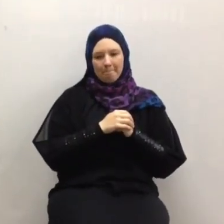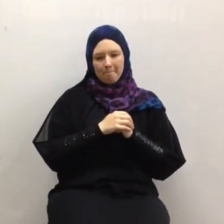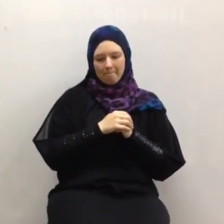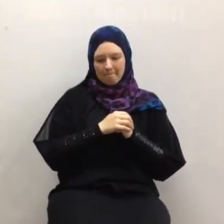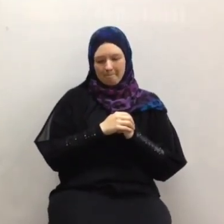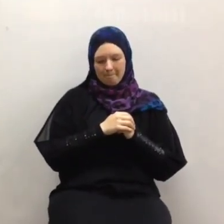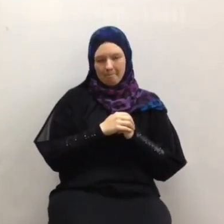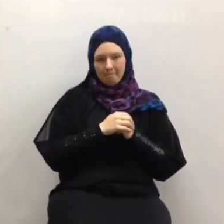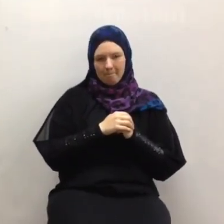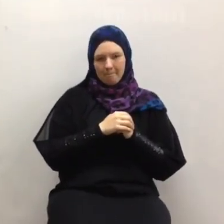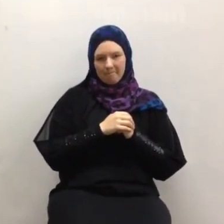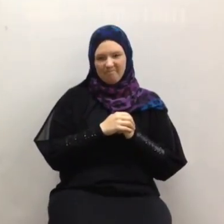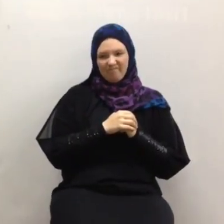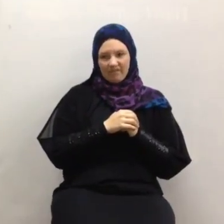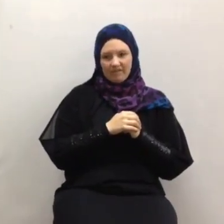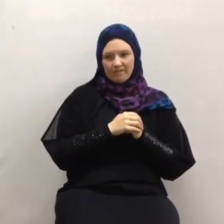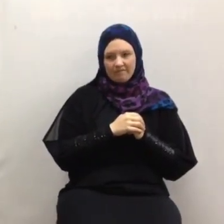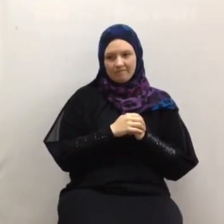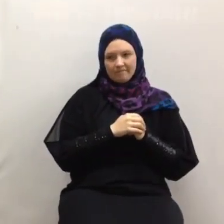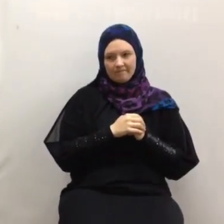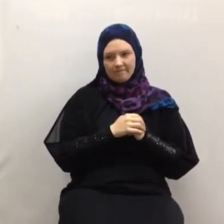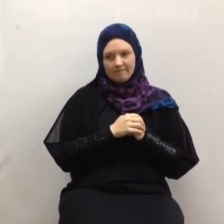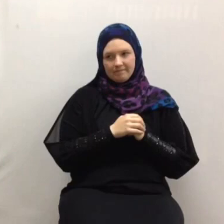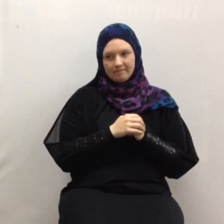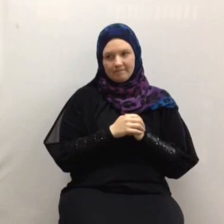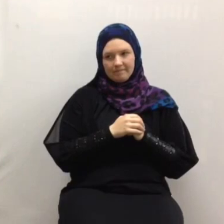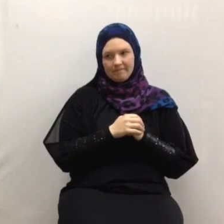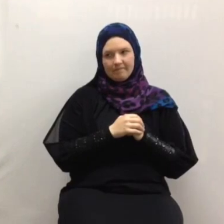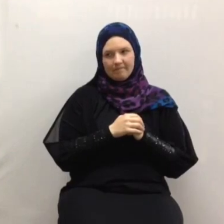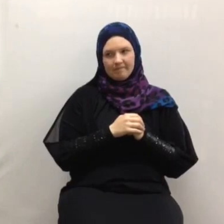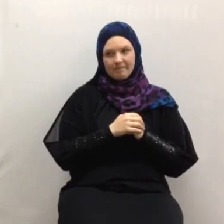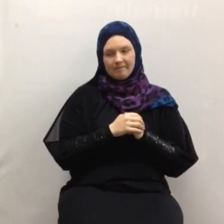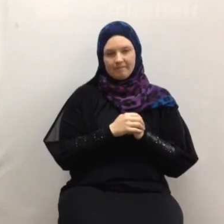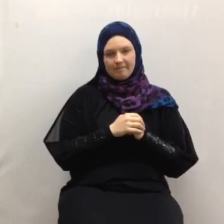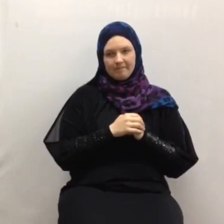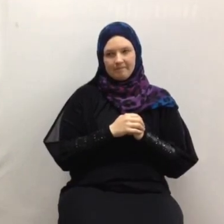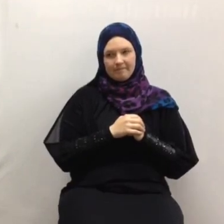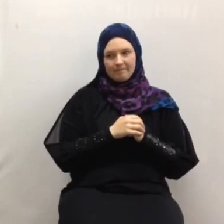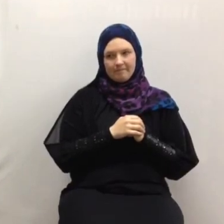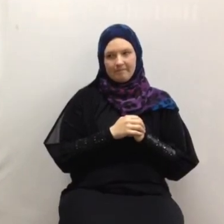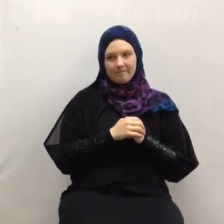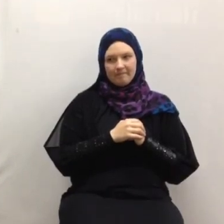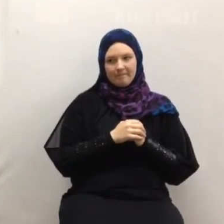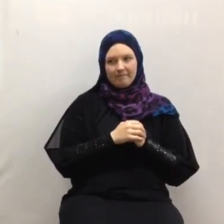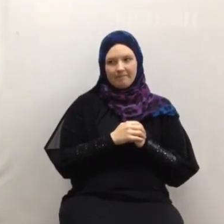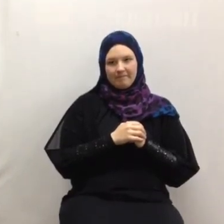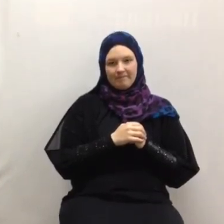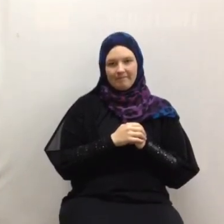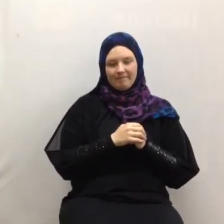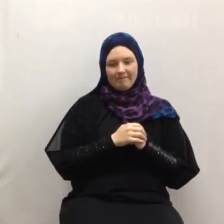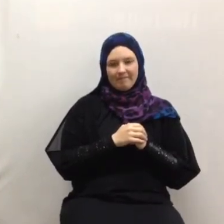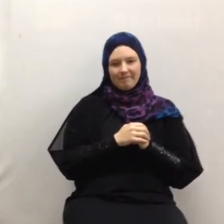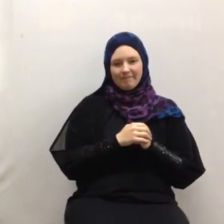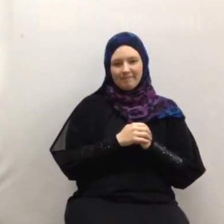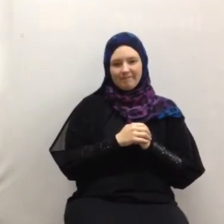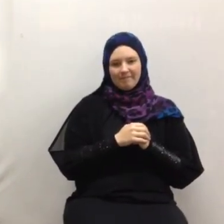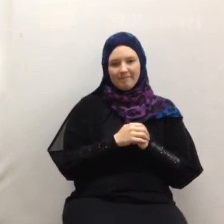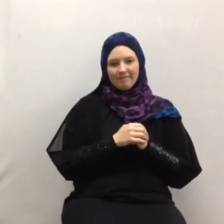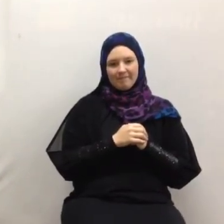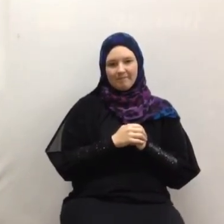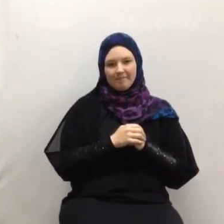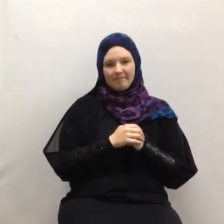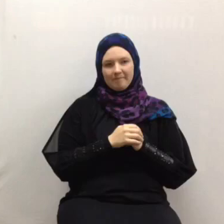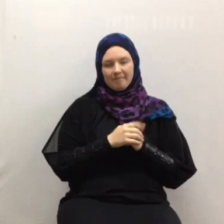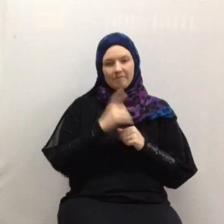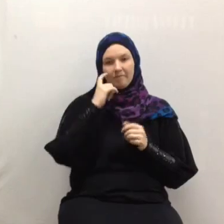اللَّهِ ثُمَّ تُوَفَّى كُلُّ نَفْسٍ مَا كَسَبَتْ وَهُمْ لَا يُظْلَمُونَ. They cite this second ayah